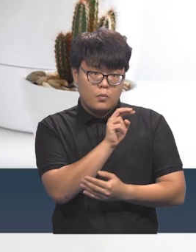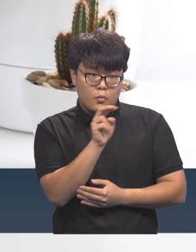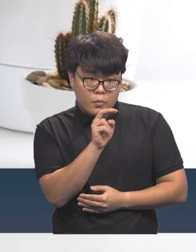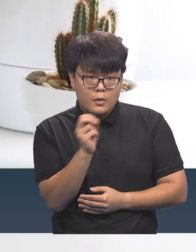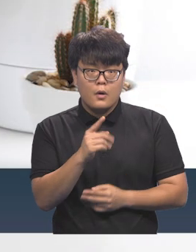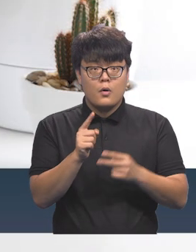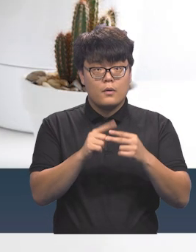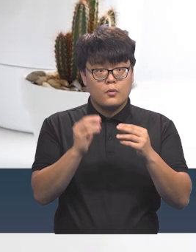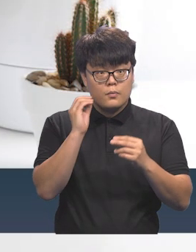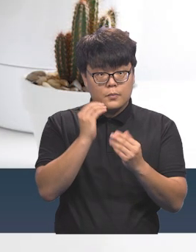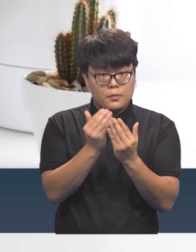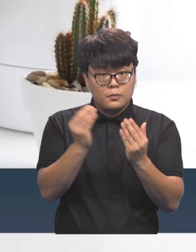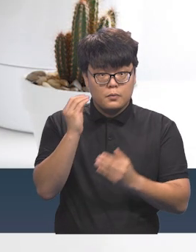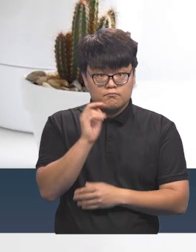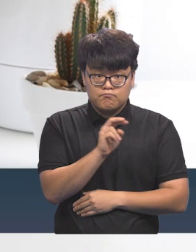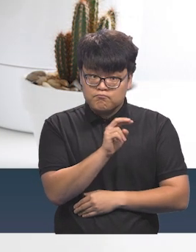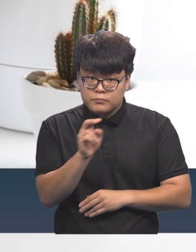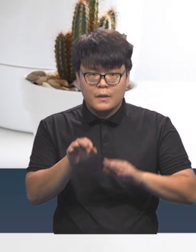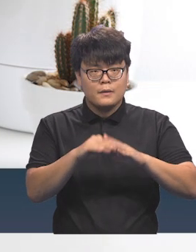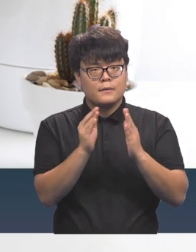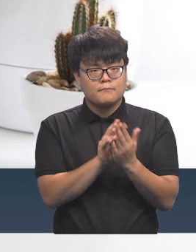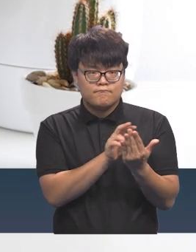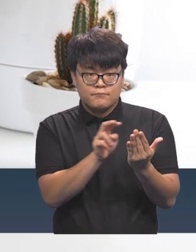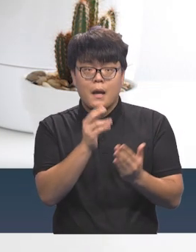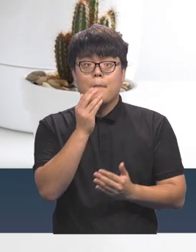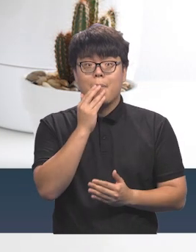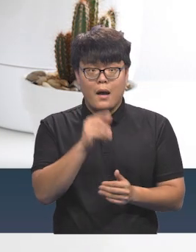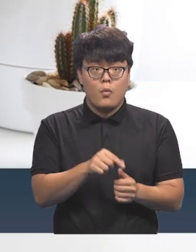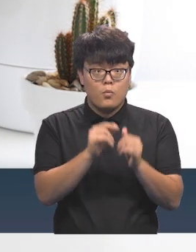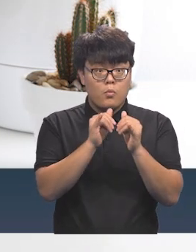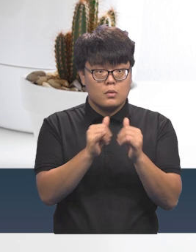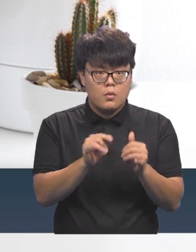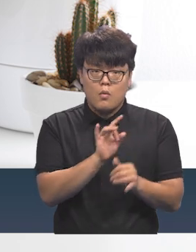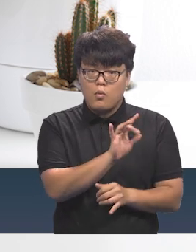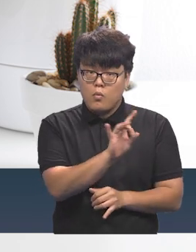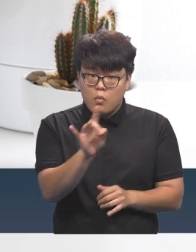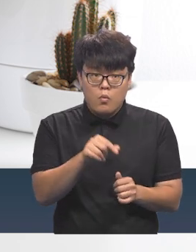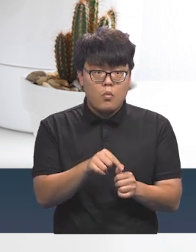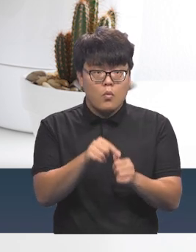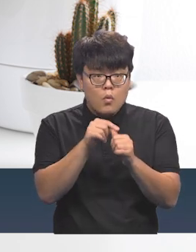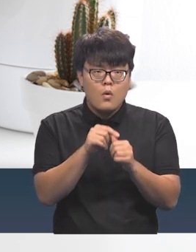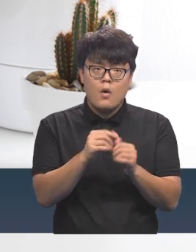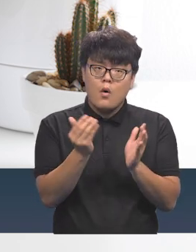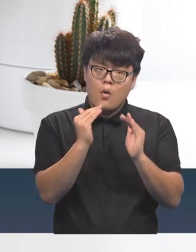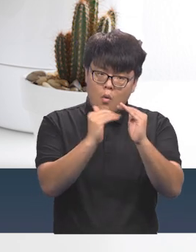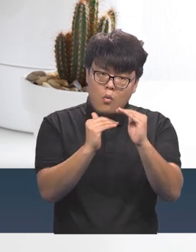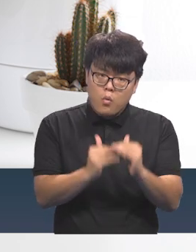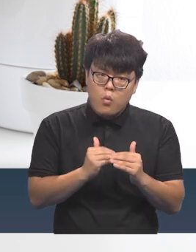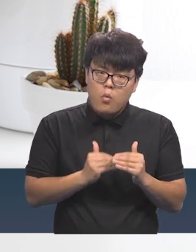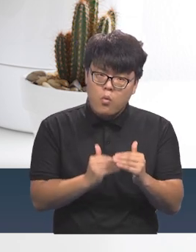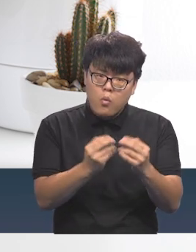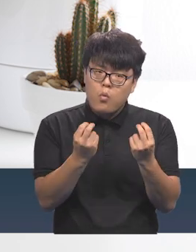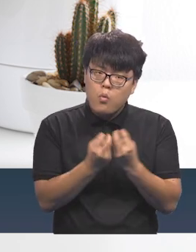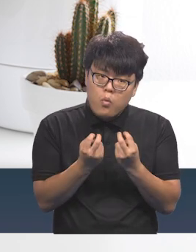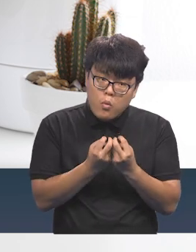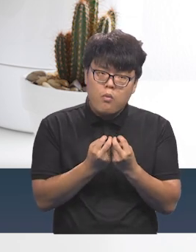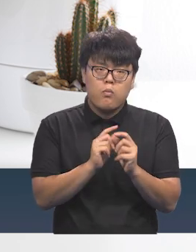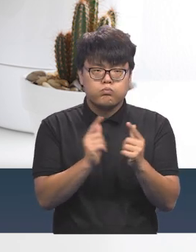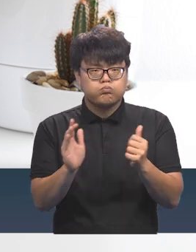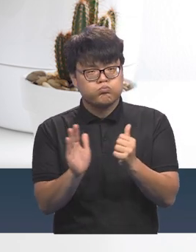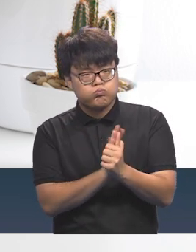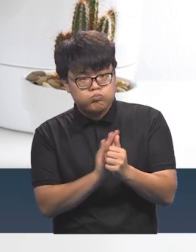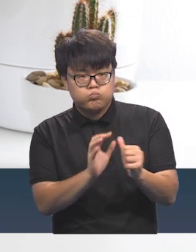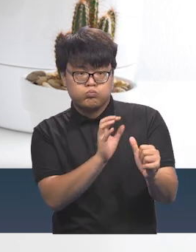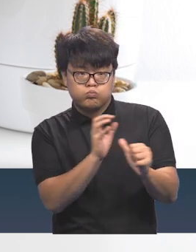내 동대문구 취업박람회 페이지를 통해 열리고 있습니다 구직자들은 개별적으로 채용 과정을 진행할 수